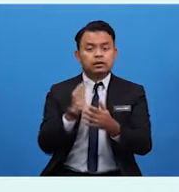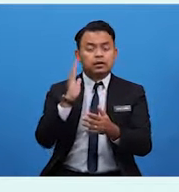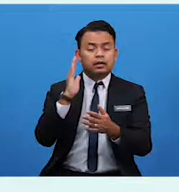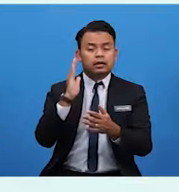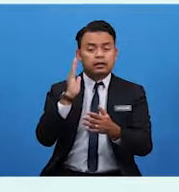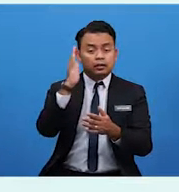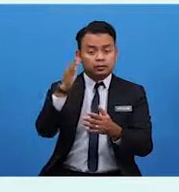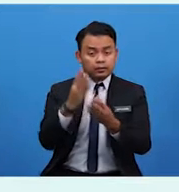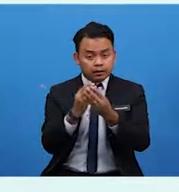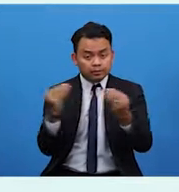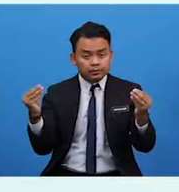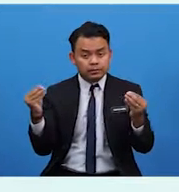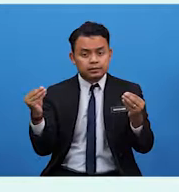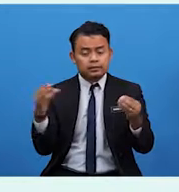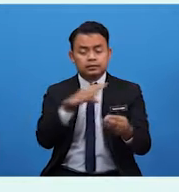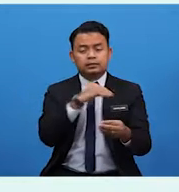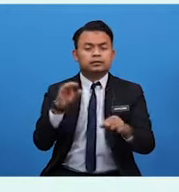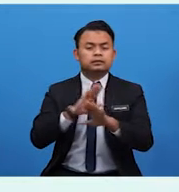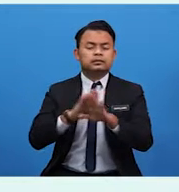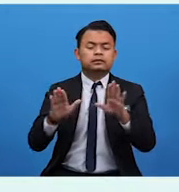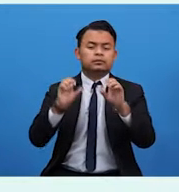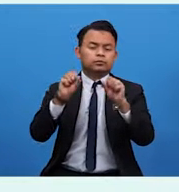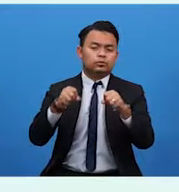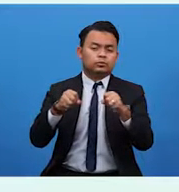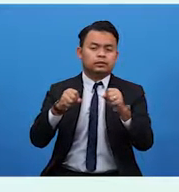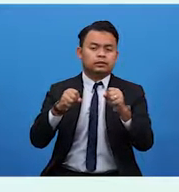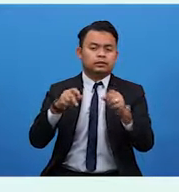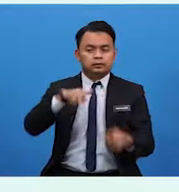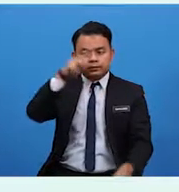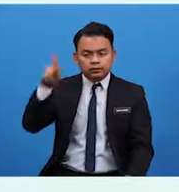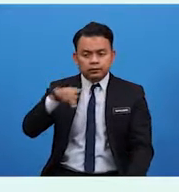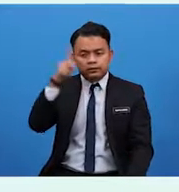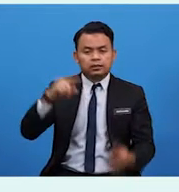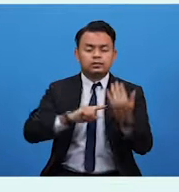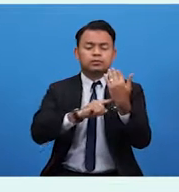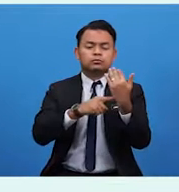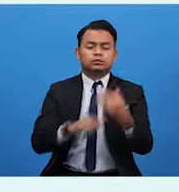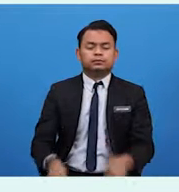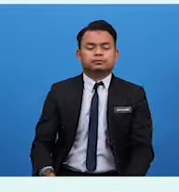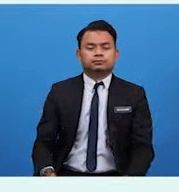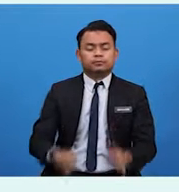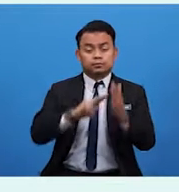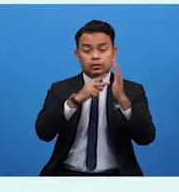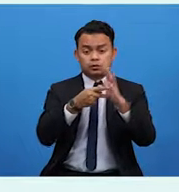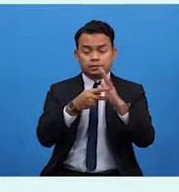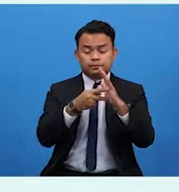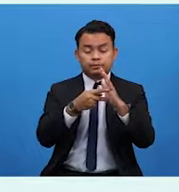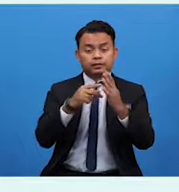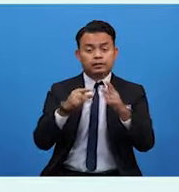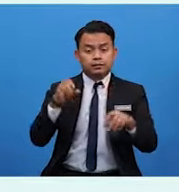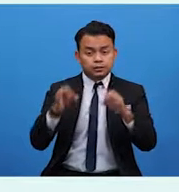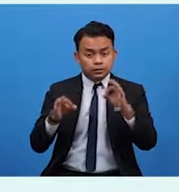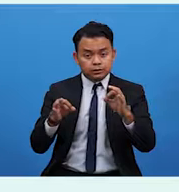semula. Maksudnya, sumber ini sekiranya digunakan secara berterusan,